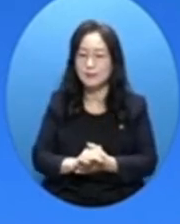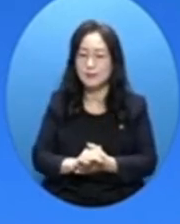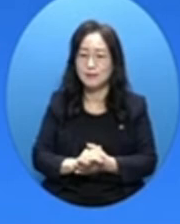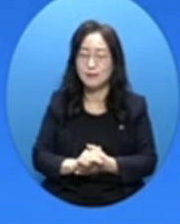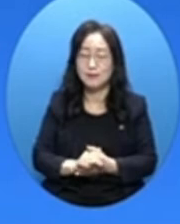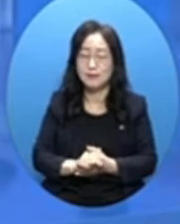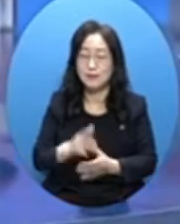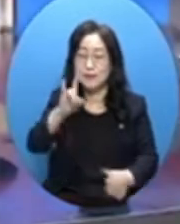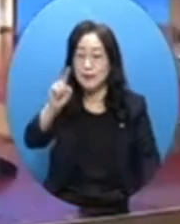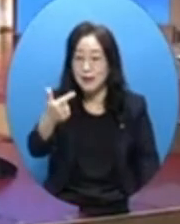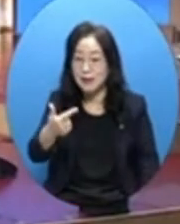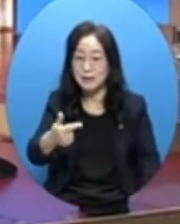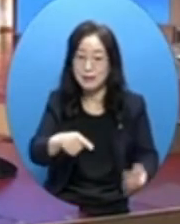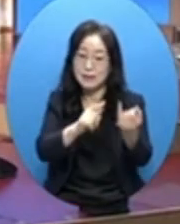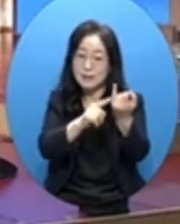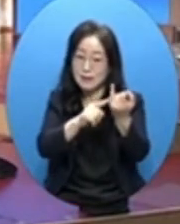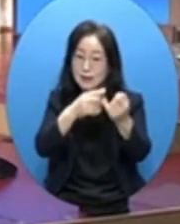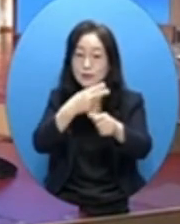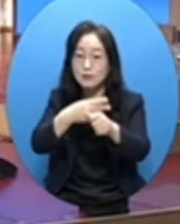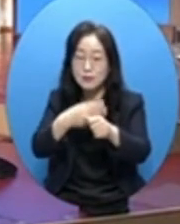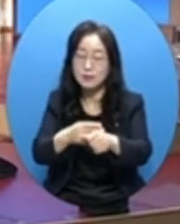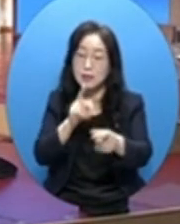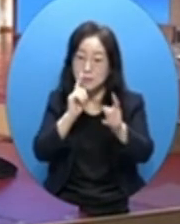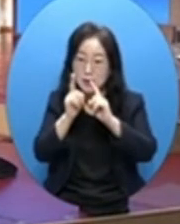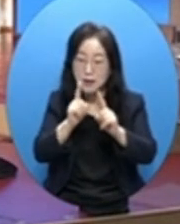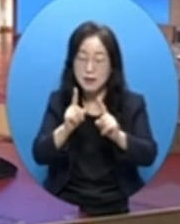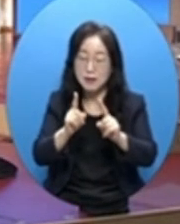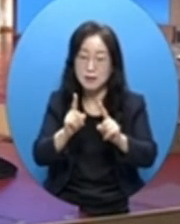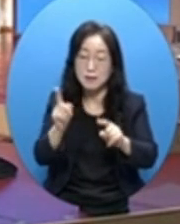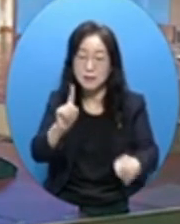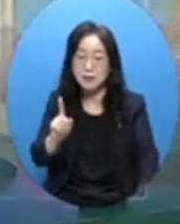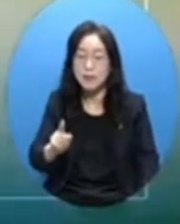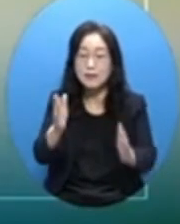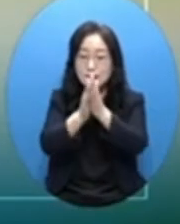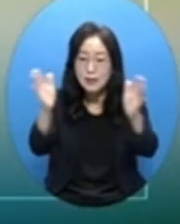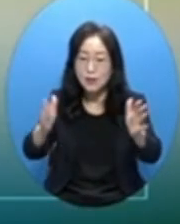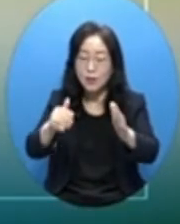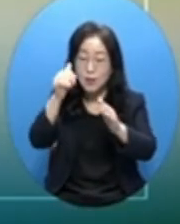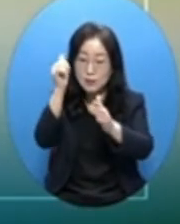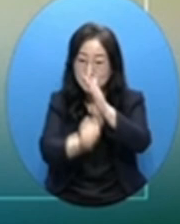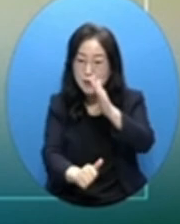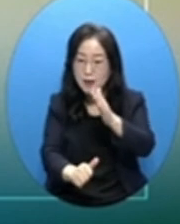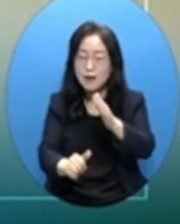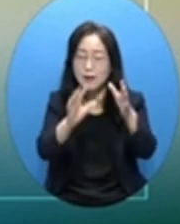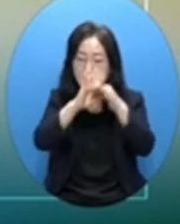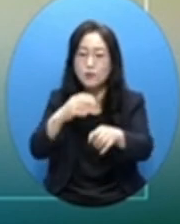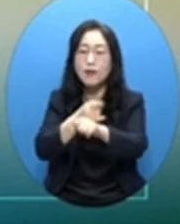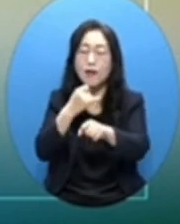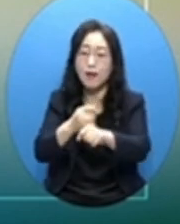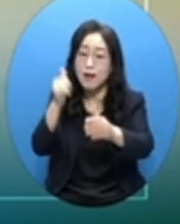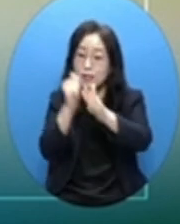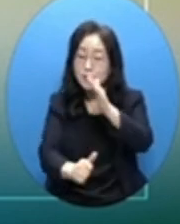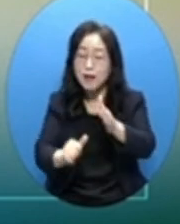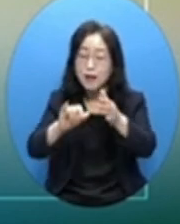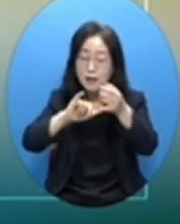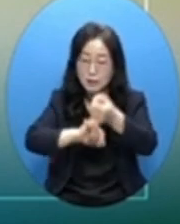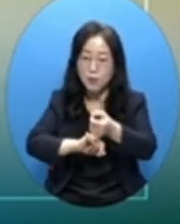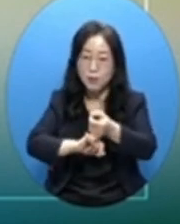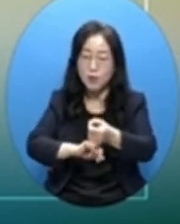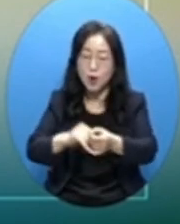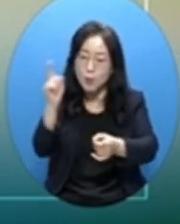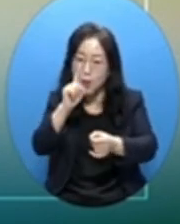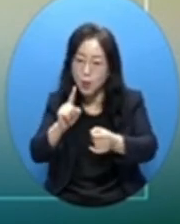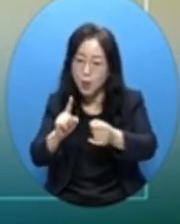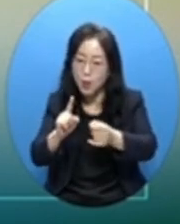앤 설리반 선생님이 늘 이렇게 말했다고 합니다. 시작하고 실패하는 것을 계속하라. 실패할 때마다 무엇인가 성취할